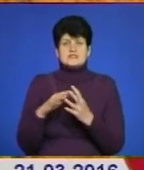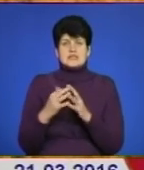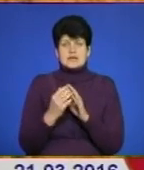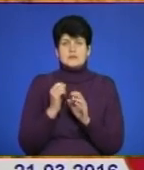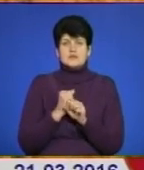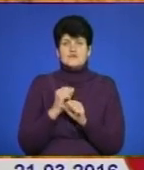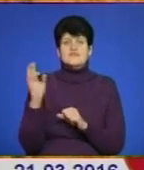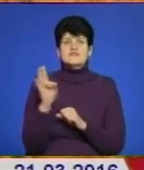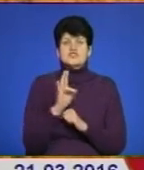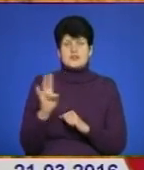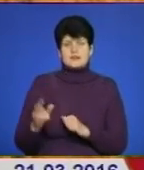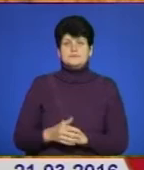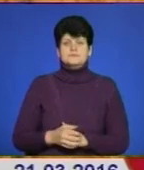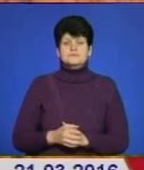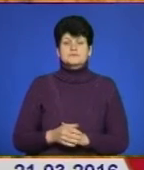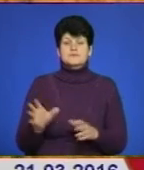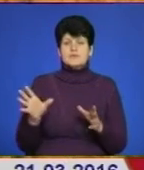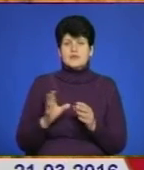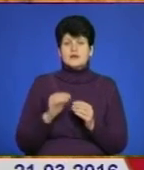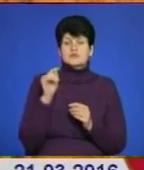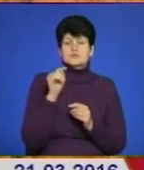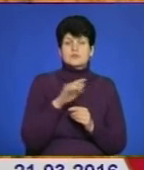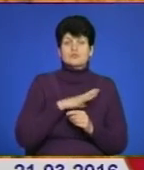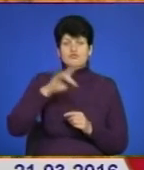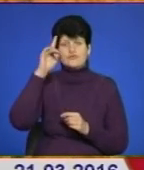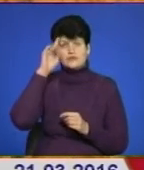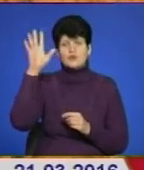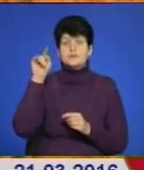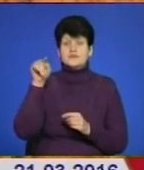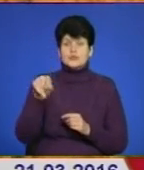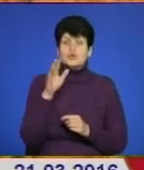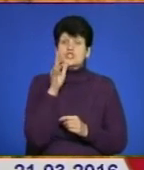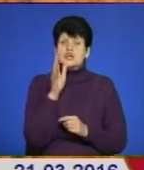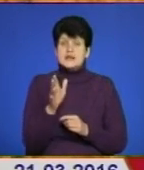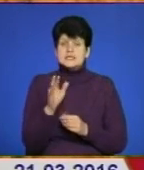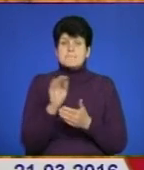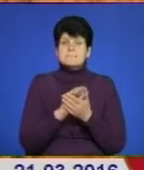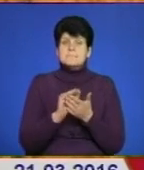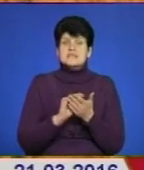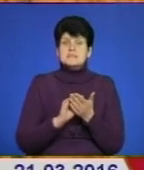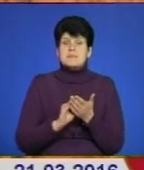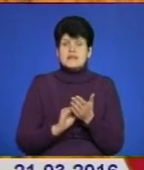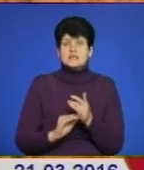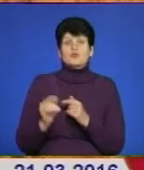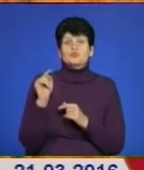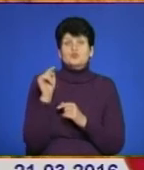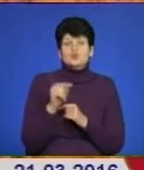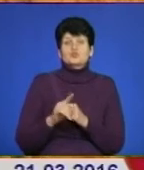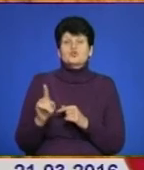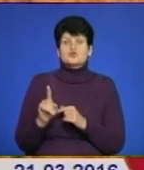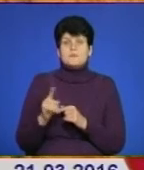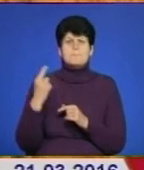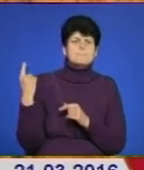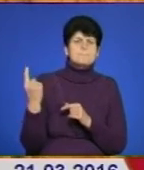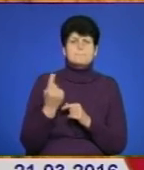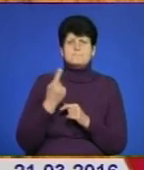працював священником і разом з тим був відомим на той час письменником, тому що